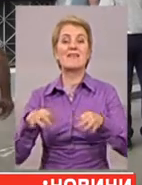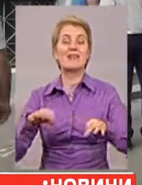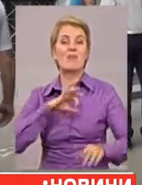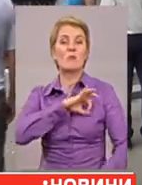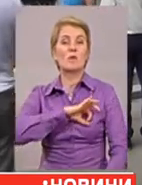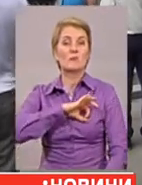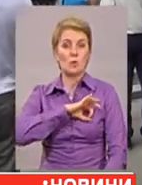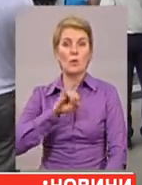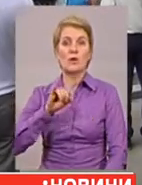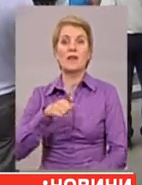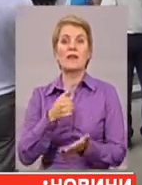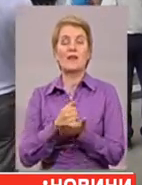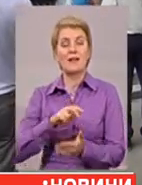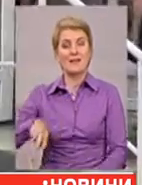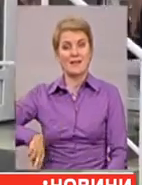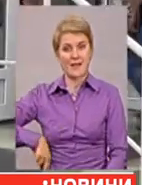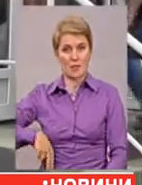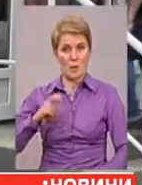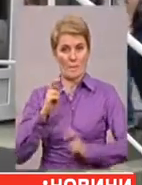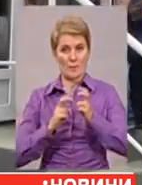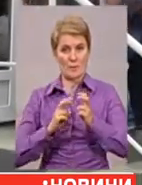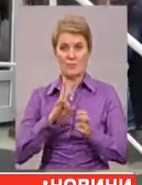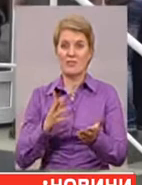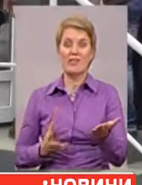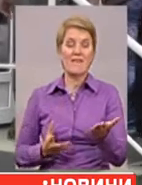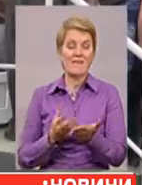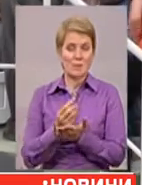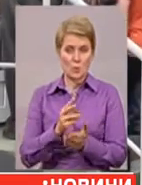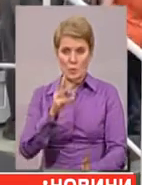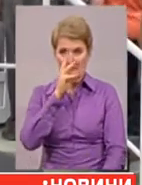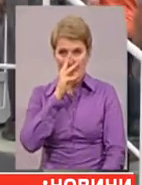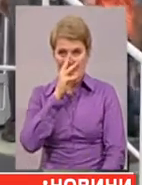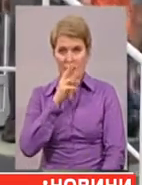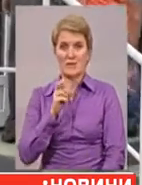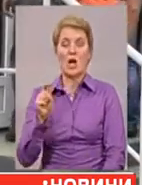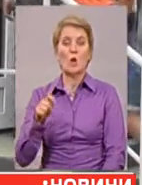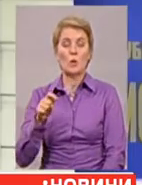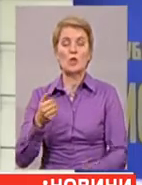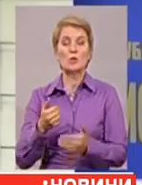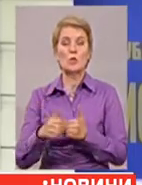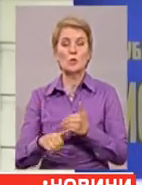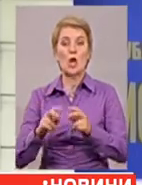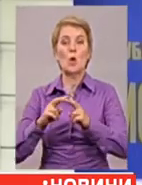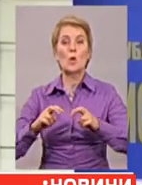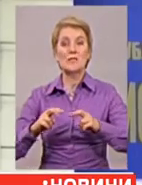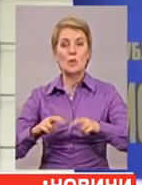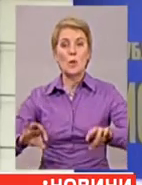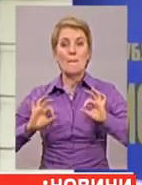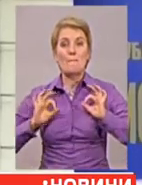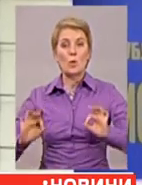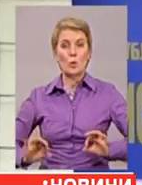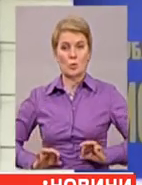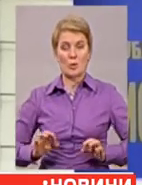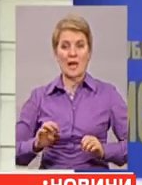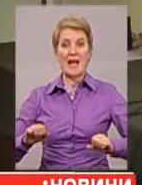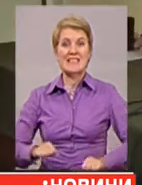генеральний директор підприємства Юрій Ласіко. Невиплату зарплат працівникам шахти на Луганщині вже розслідує Лисичанська прокуратура. Страйк через заборгованість